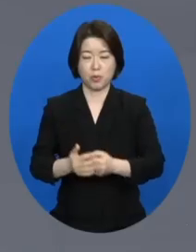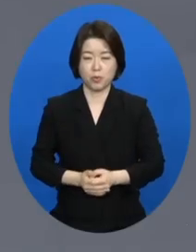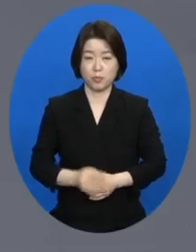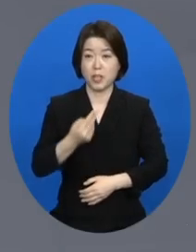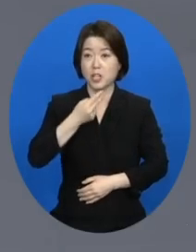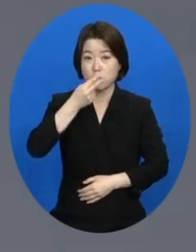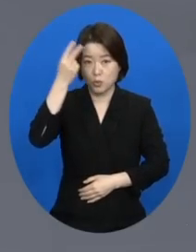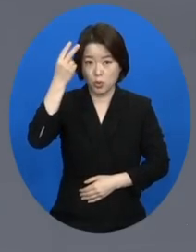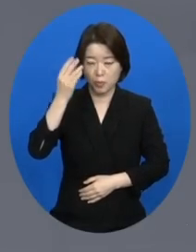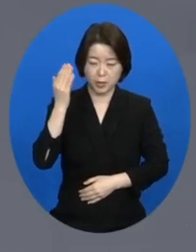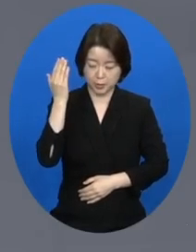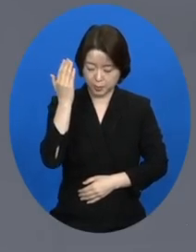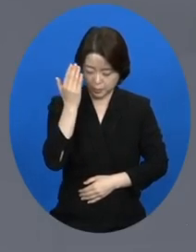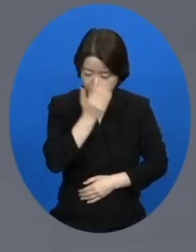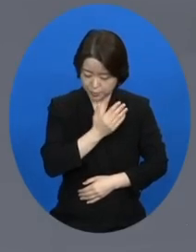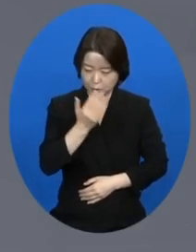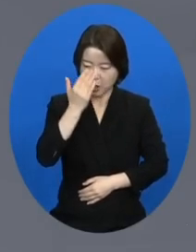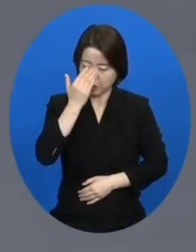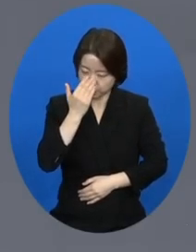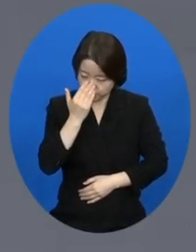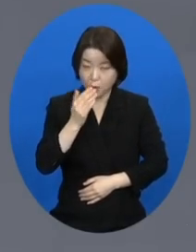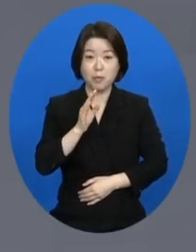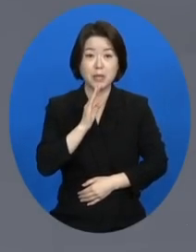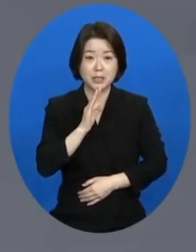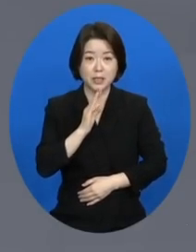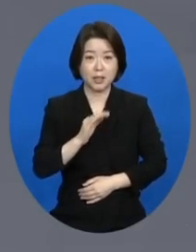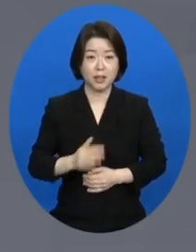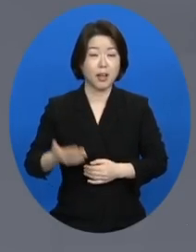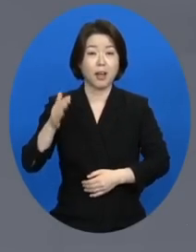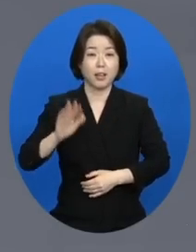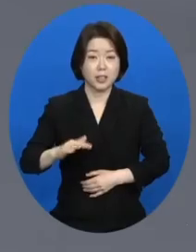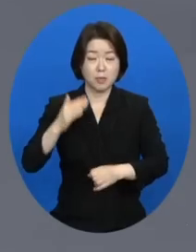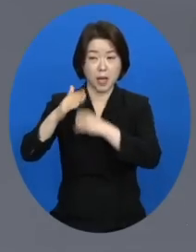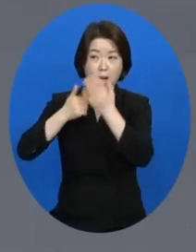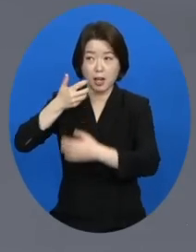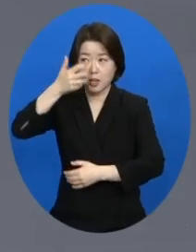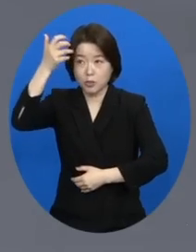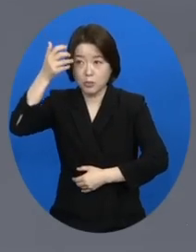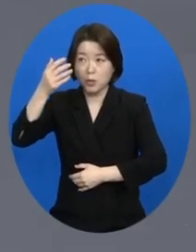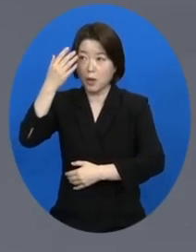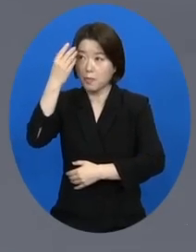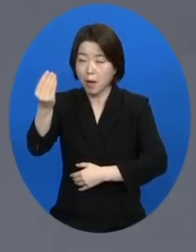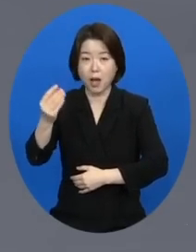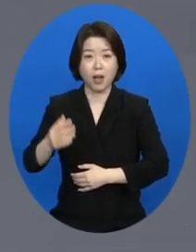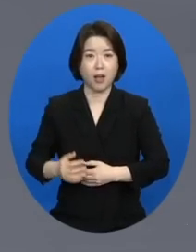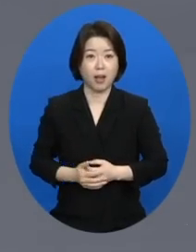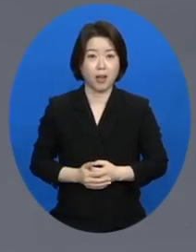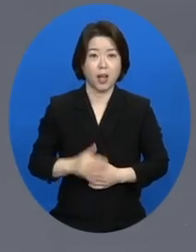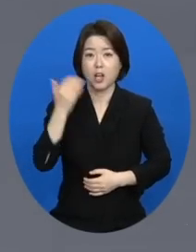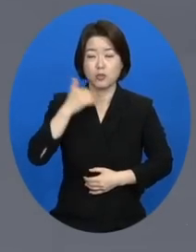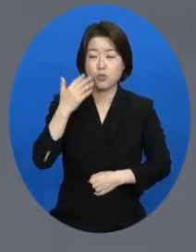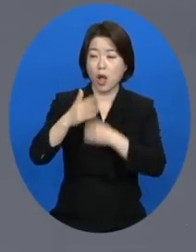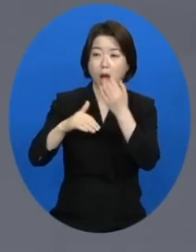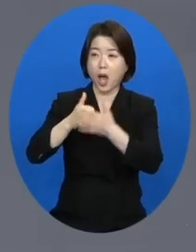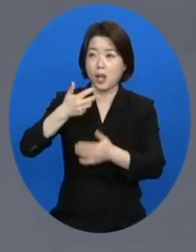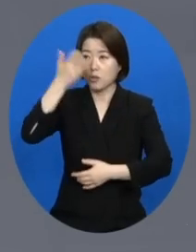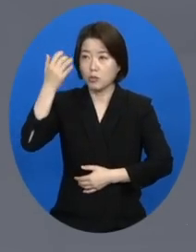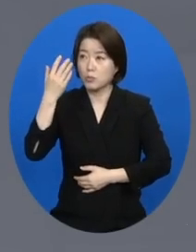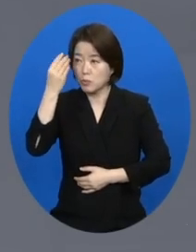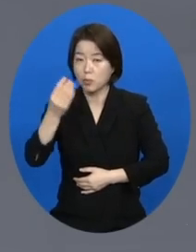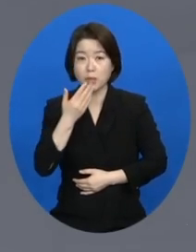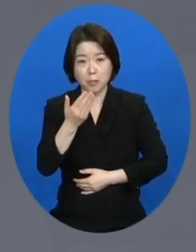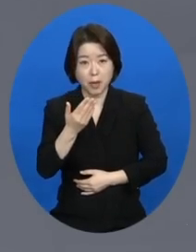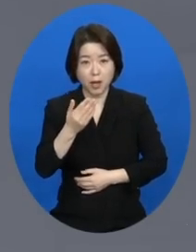요셉은 순결했죠. 순수했습니다. 그러니까 하나님의 꿈을 본 거예요. 누가 하나님을 본다라고 했습니까?